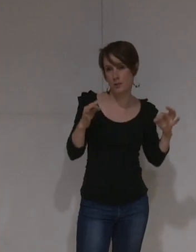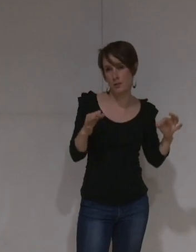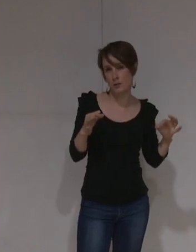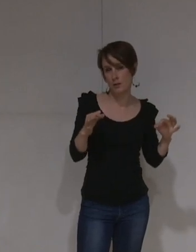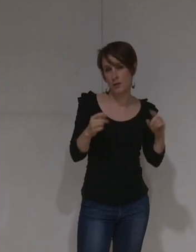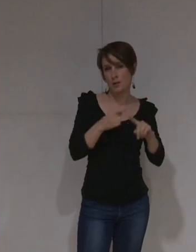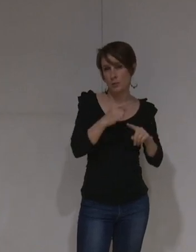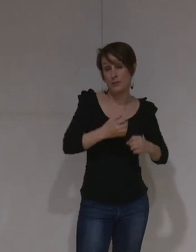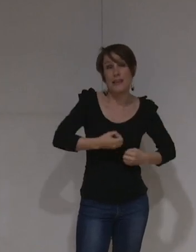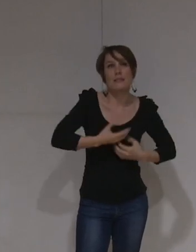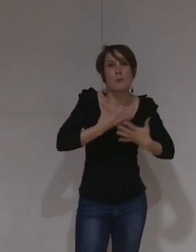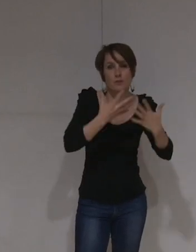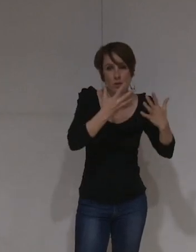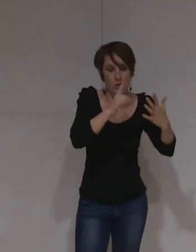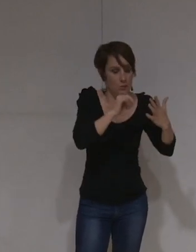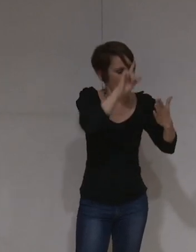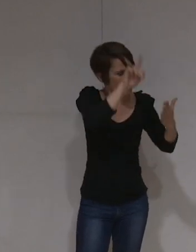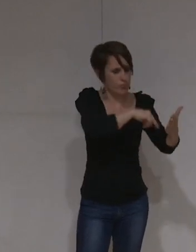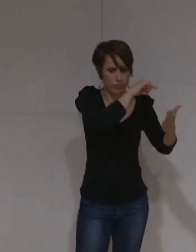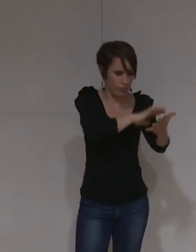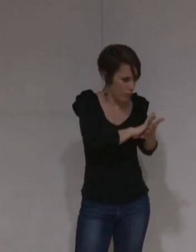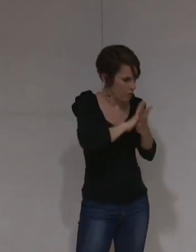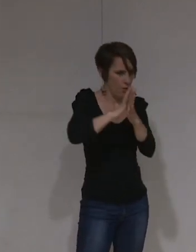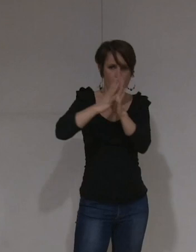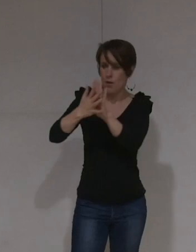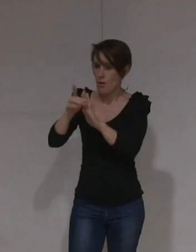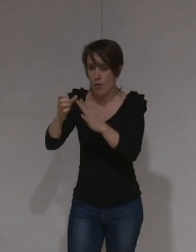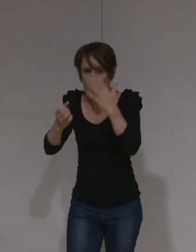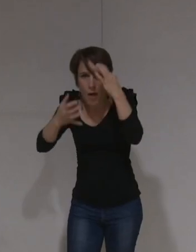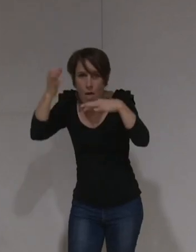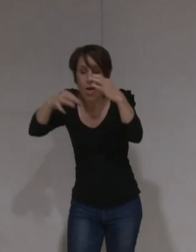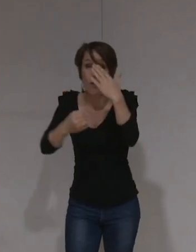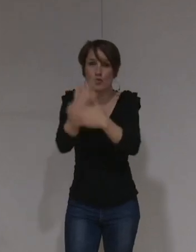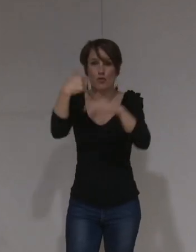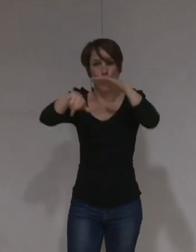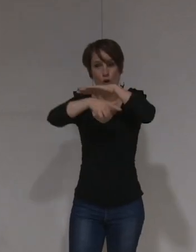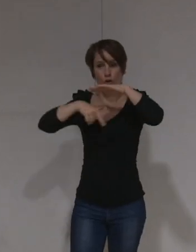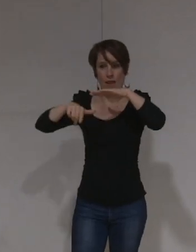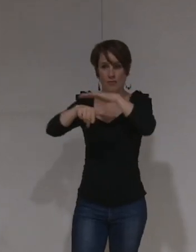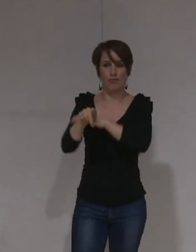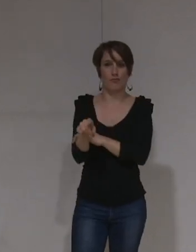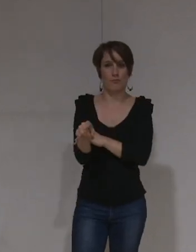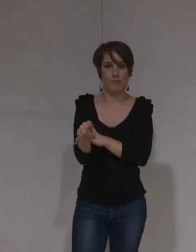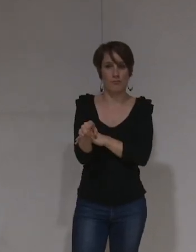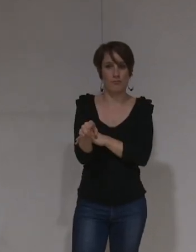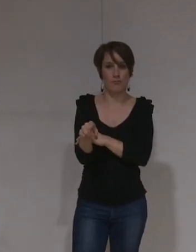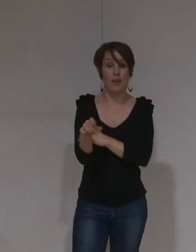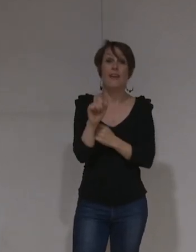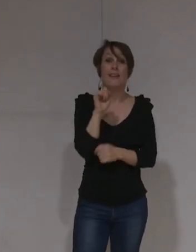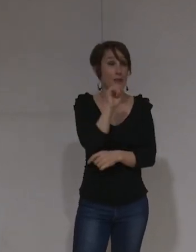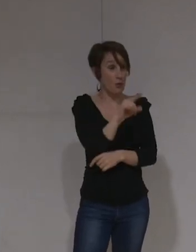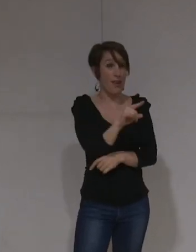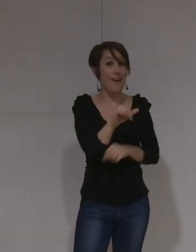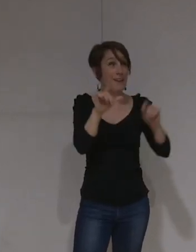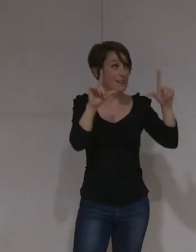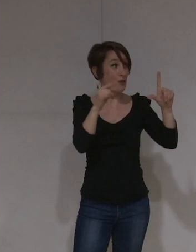l'expressionnisme vers quelque chose qui est l'invention d'un nouveau langage et si je vous dis que cette œuvre précisément